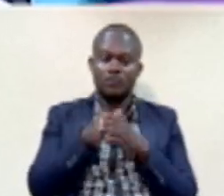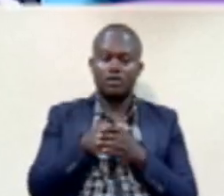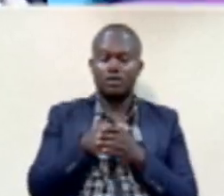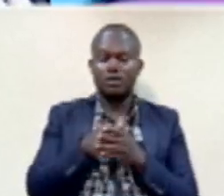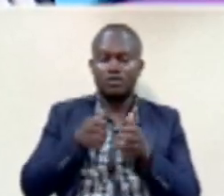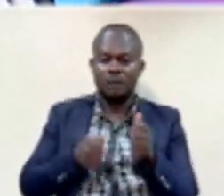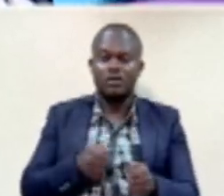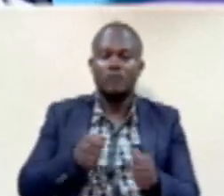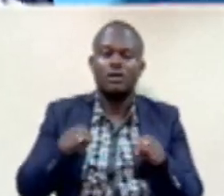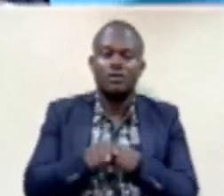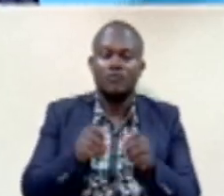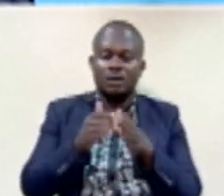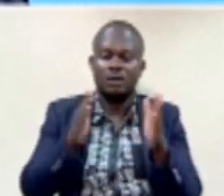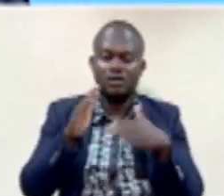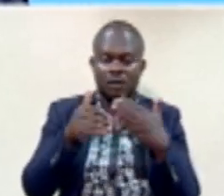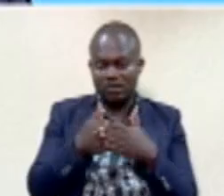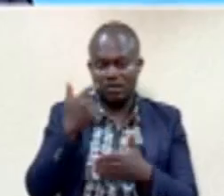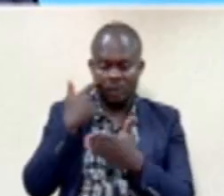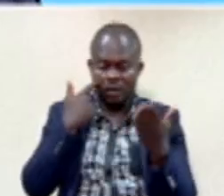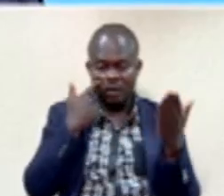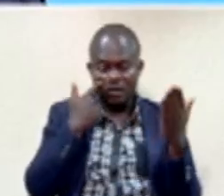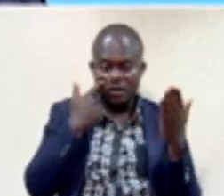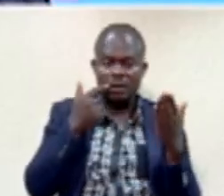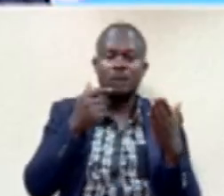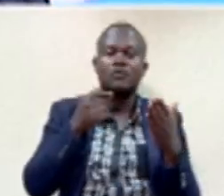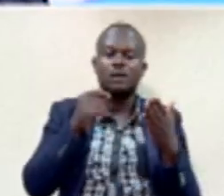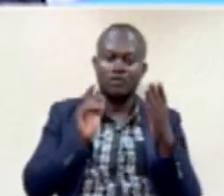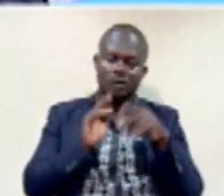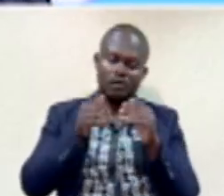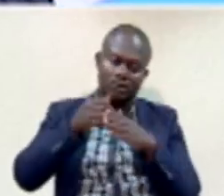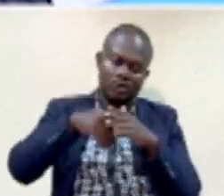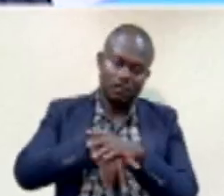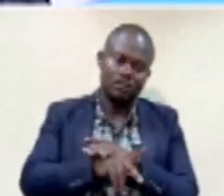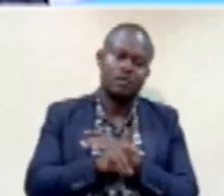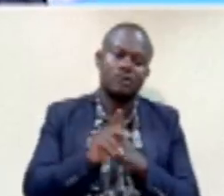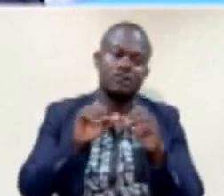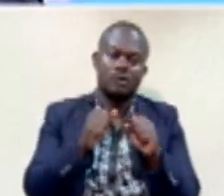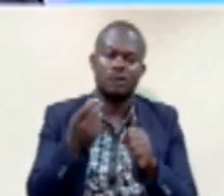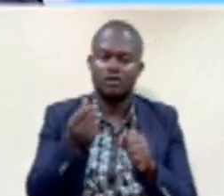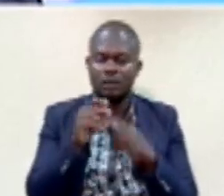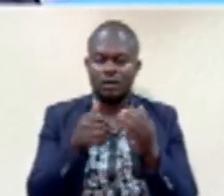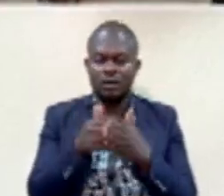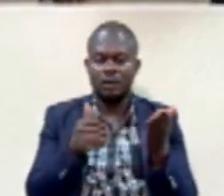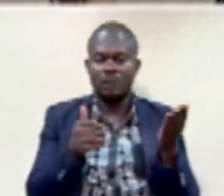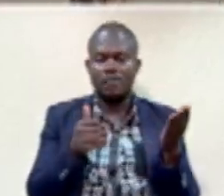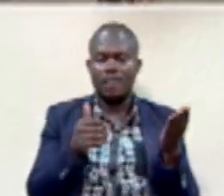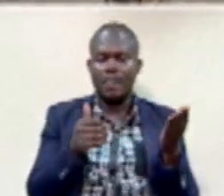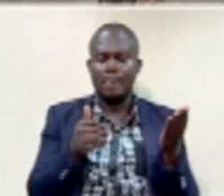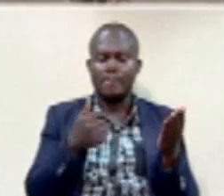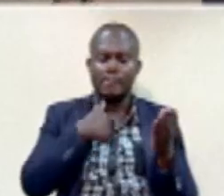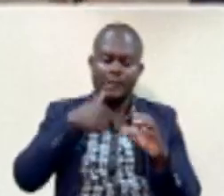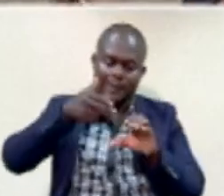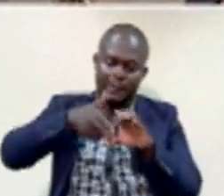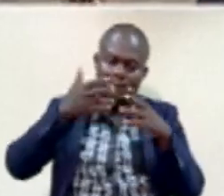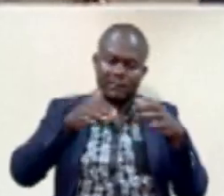ute ahita afungura akavuga ati abasekirite ubaye iki ubwo tugahita twinjira hehe mu nzu tugafata amafaranga tugahita twigendera. Ngiye sitasiyo